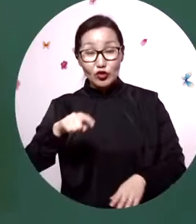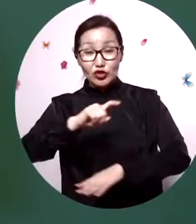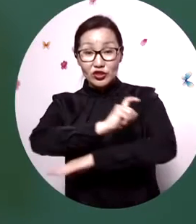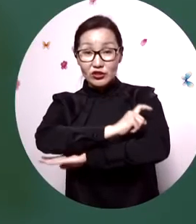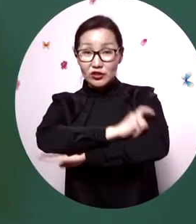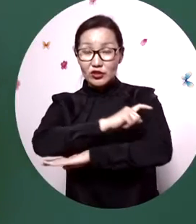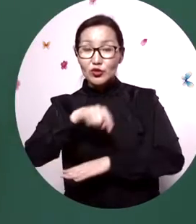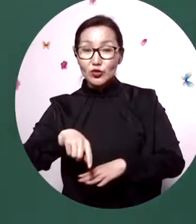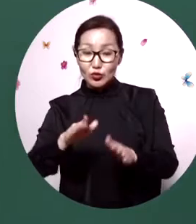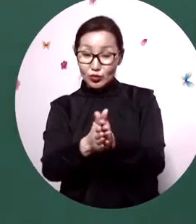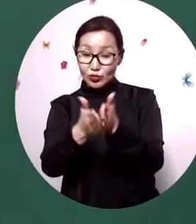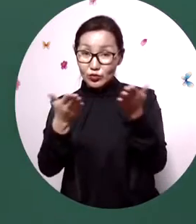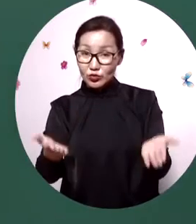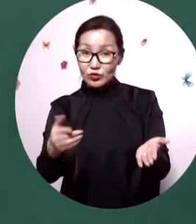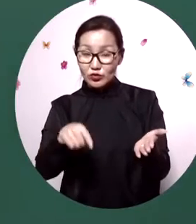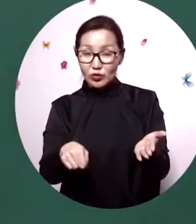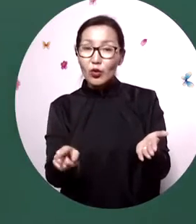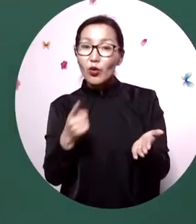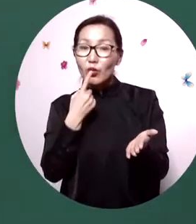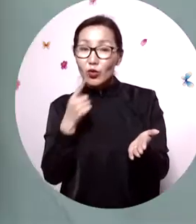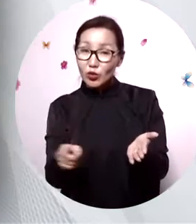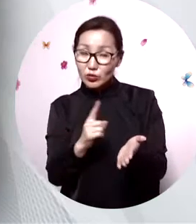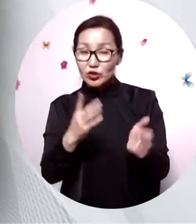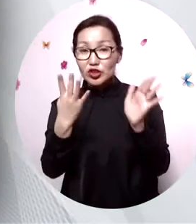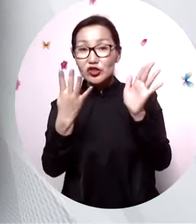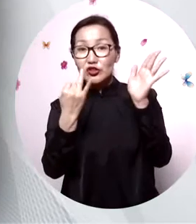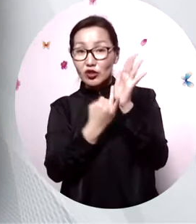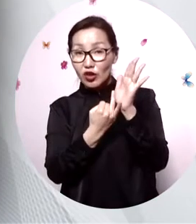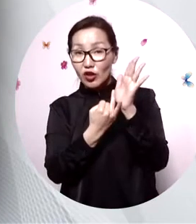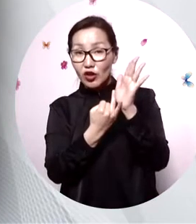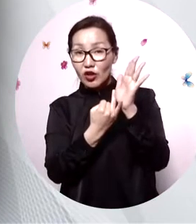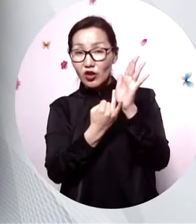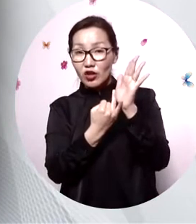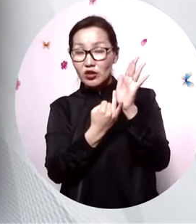Мөн өнөөдрийн хичээл нь сурах хичгийн хуудас